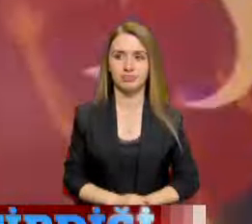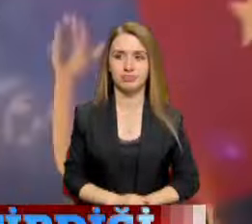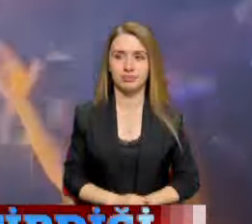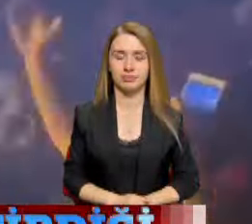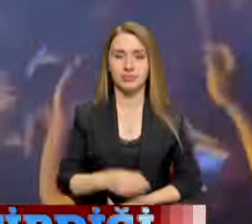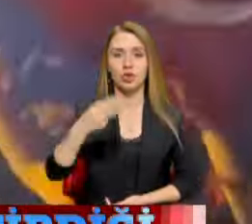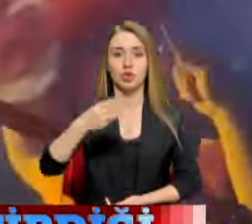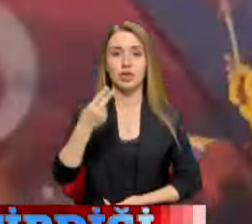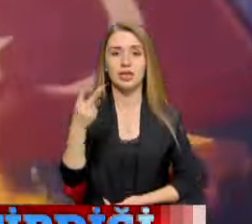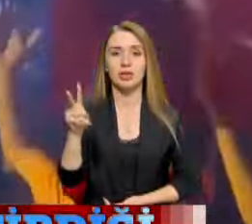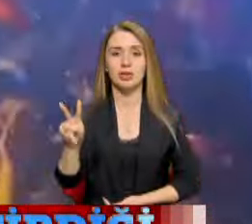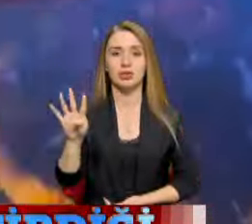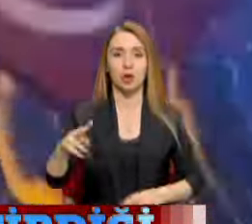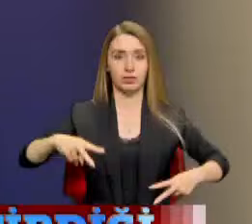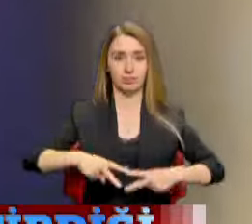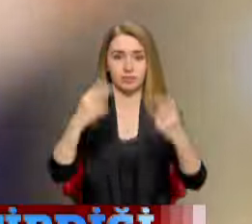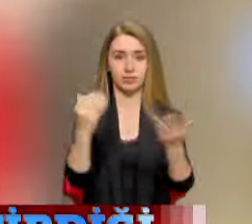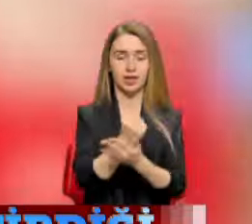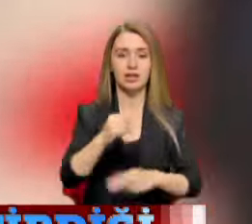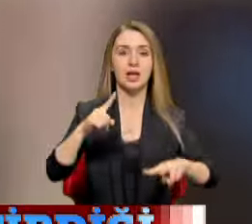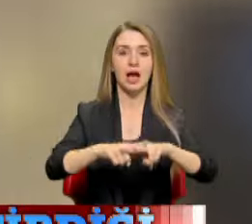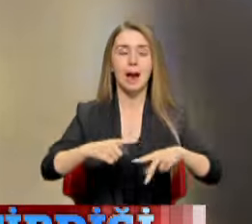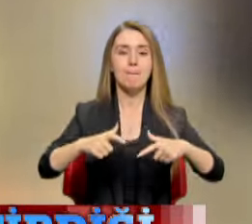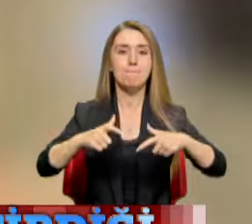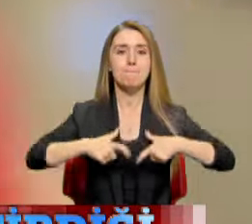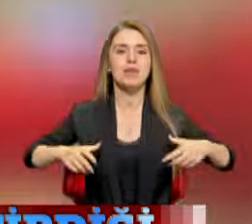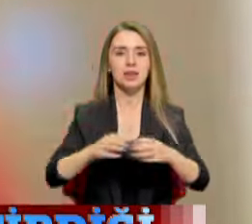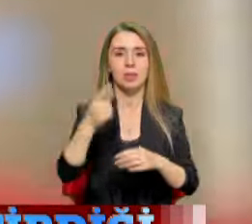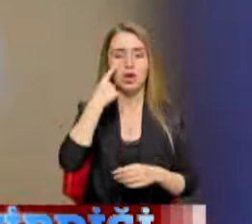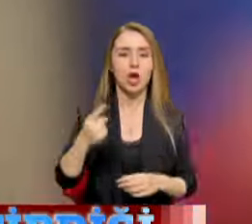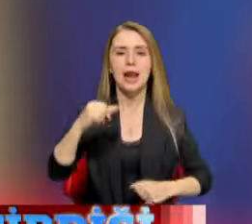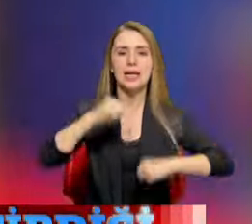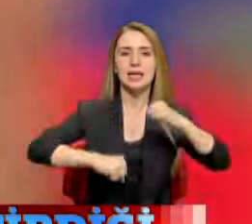Euro 2024'te çeyrek finale kalan A Milli takımın çeyrek finaldeki